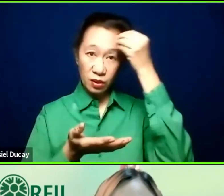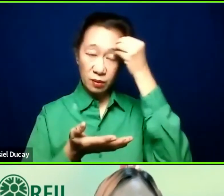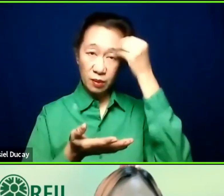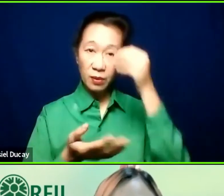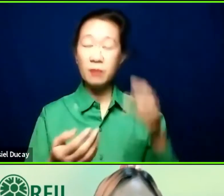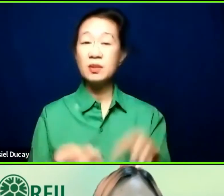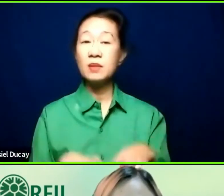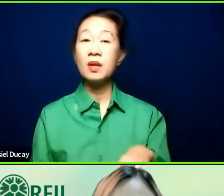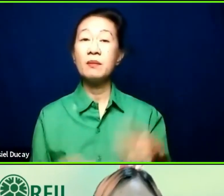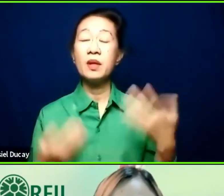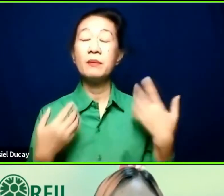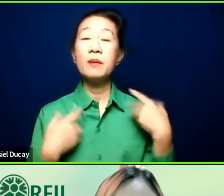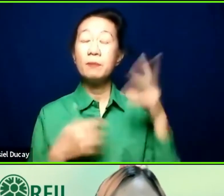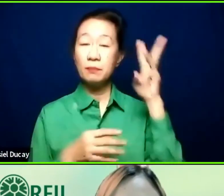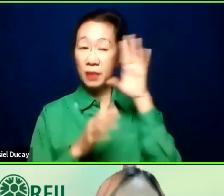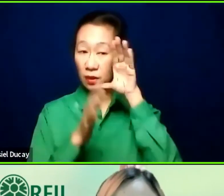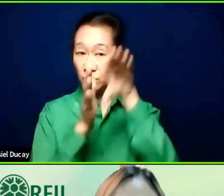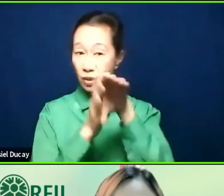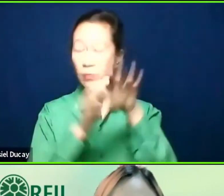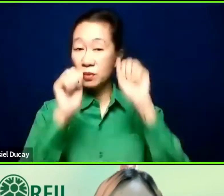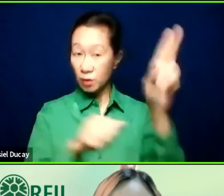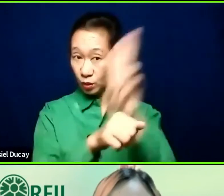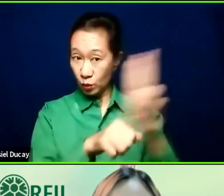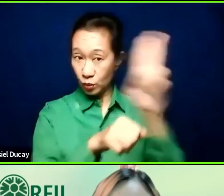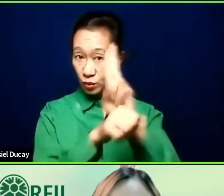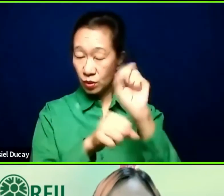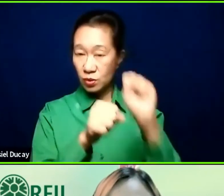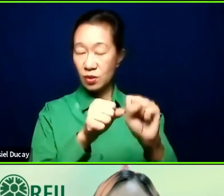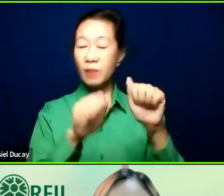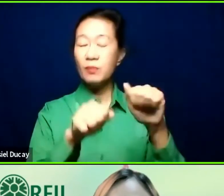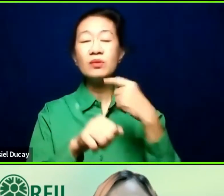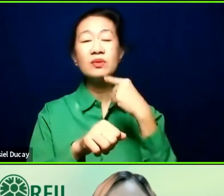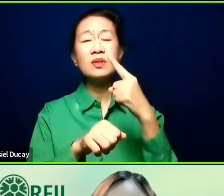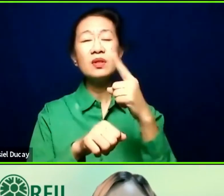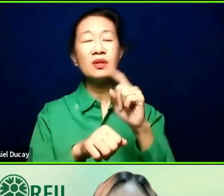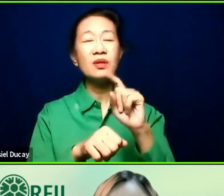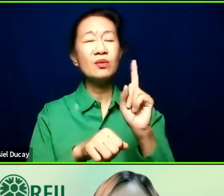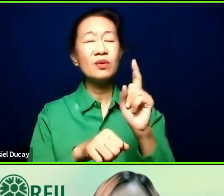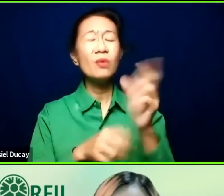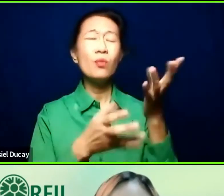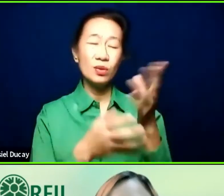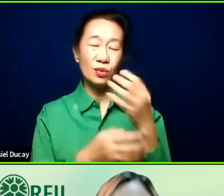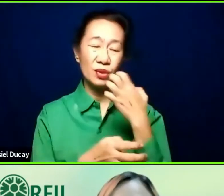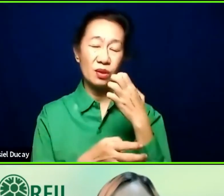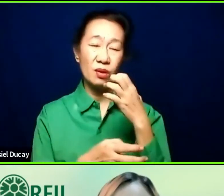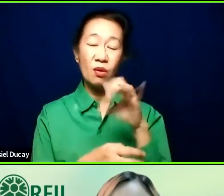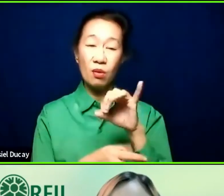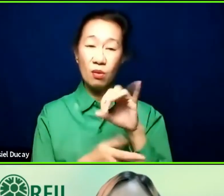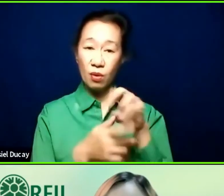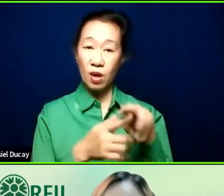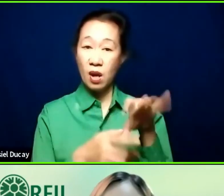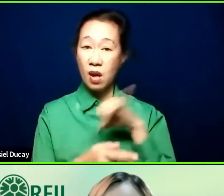mga pictures na pwedeng gamitin para masasabi ng bata na gusto ko nang kumain, kaya gusto ko